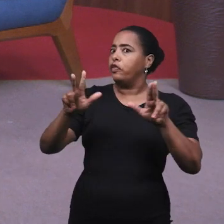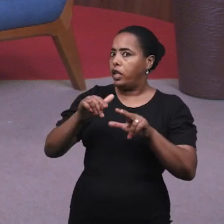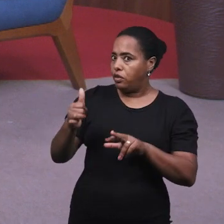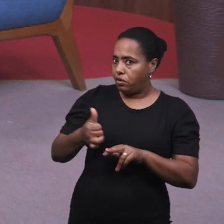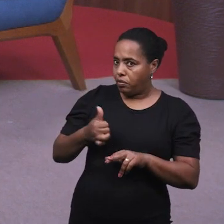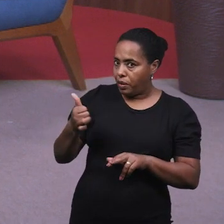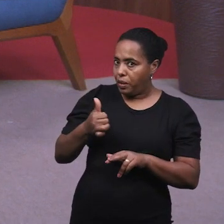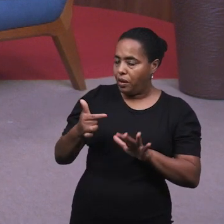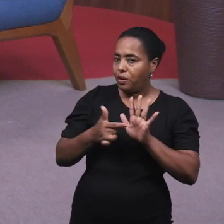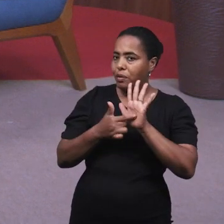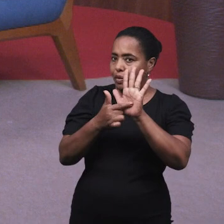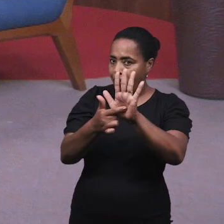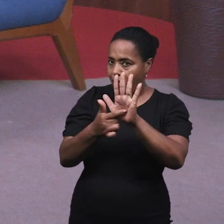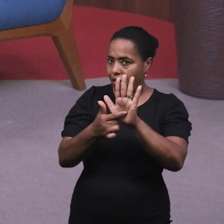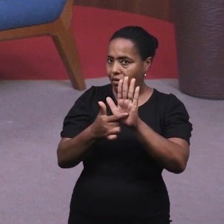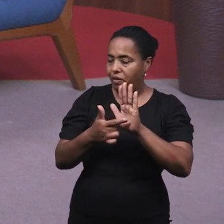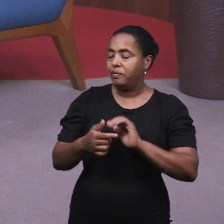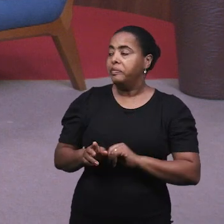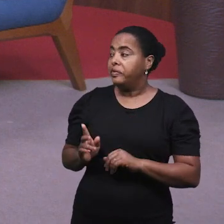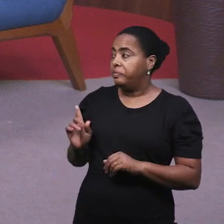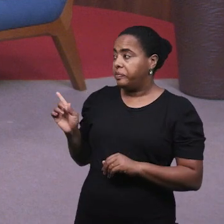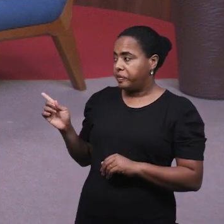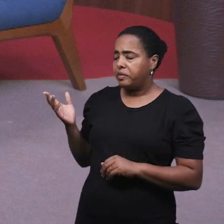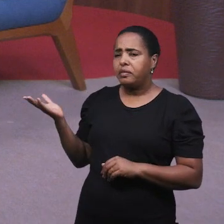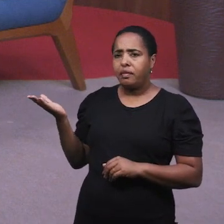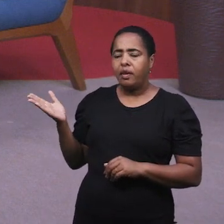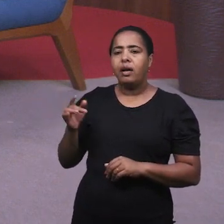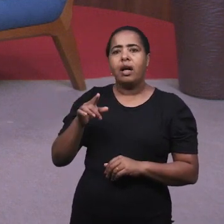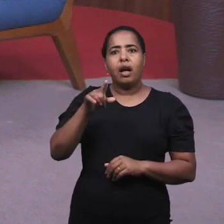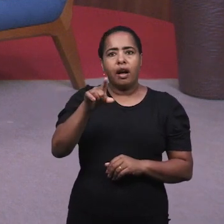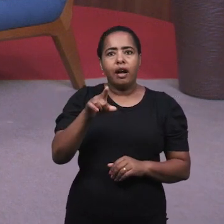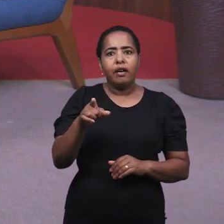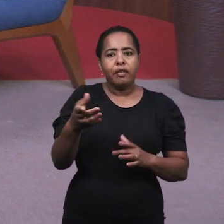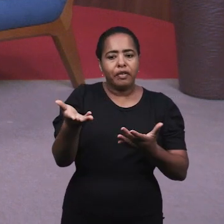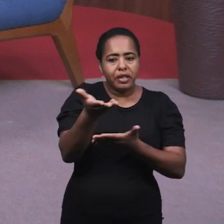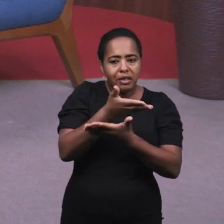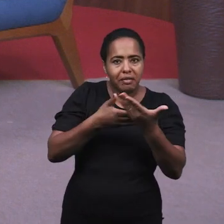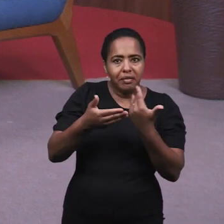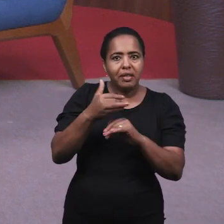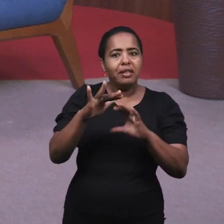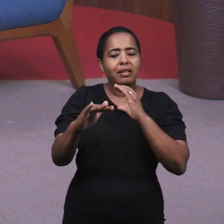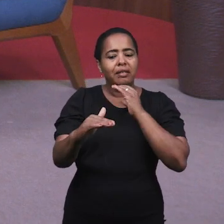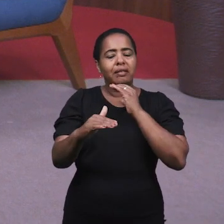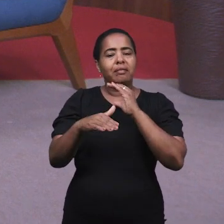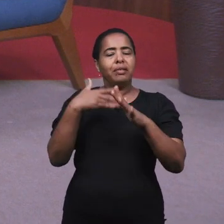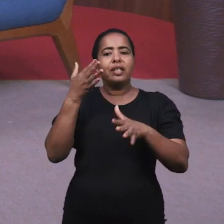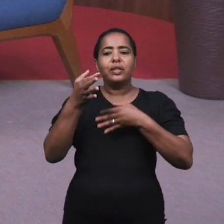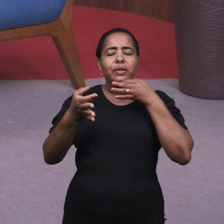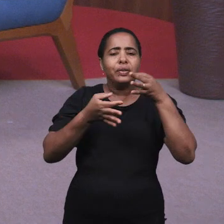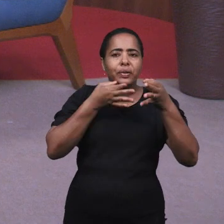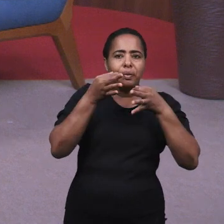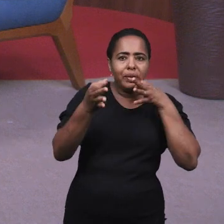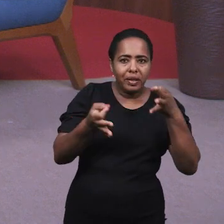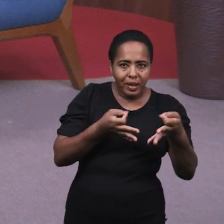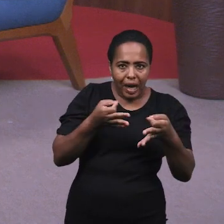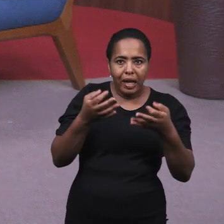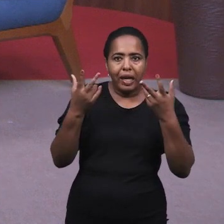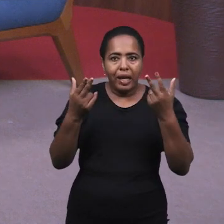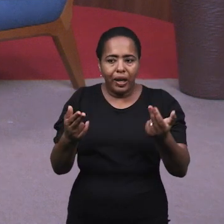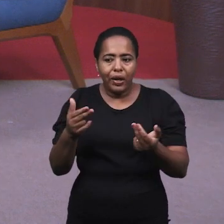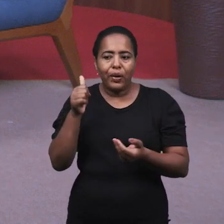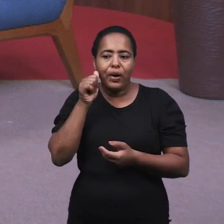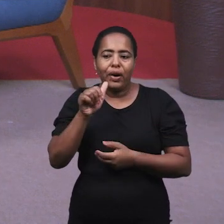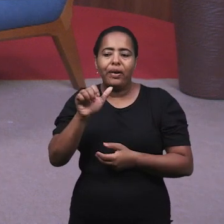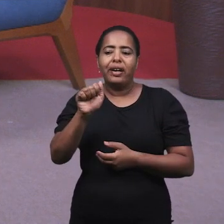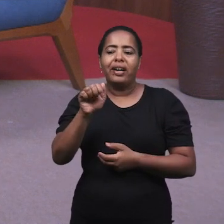c'est utile afin que vous puissiez participer en envoyant un commentaire tel comme celui que notre sœur Andrea nous a envoyé.